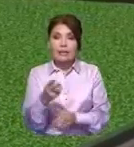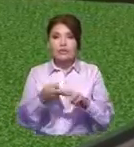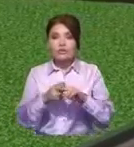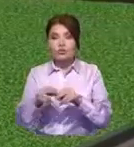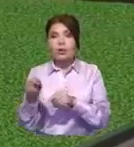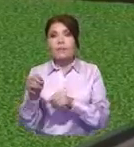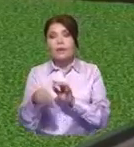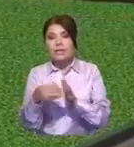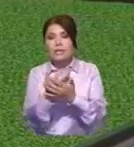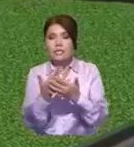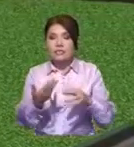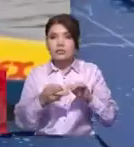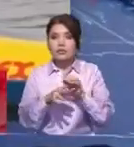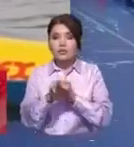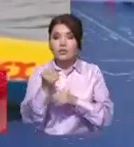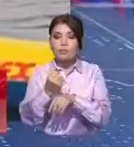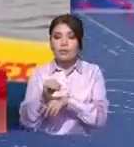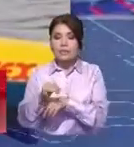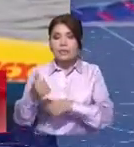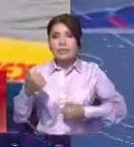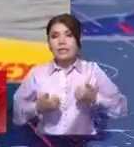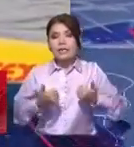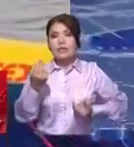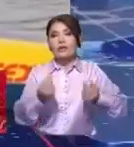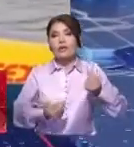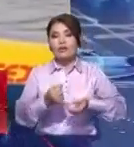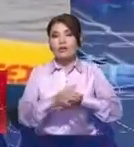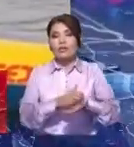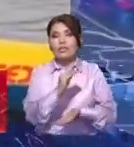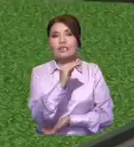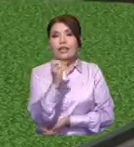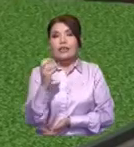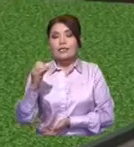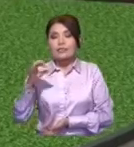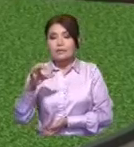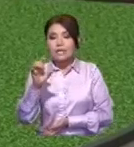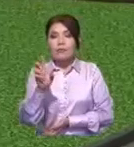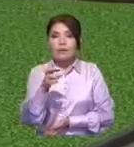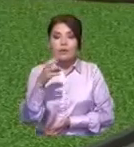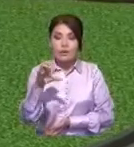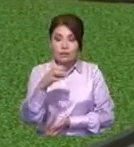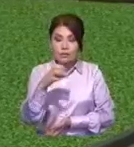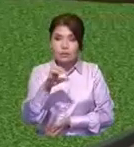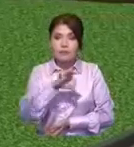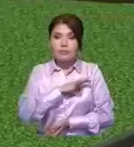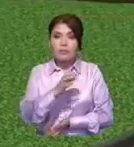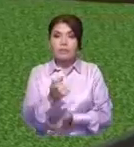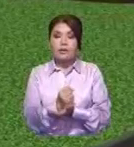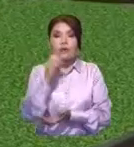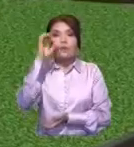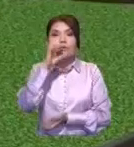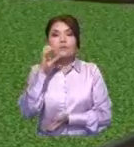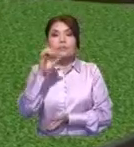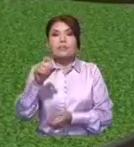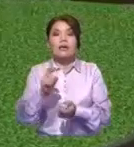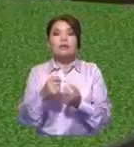пара каноэ есуден ерлер арасындағы жарыста Жалғас Тайкенов күміс жүлдегер атанды. Жеңімпаз өзбекстандық спортшы